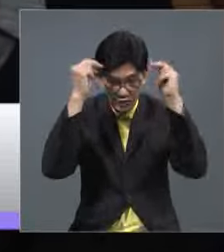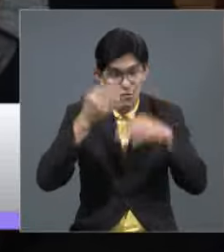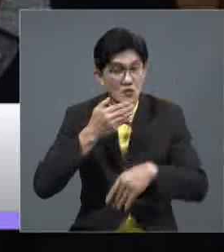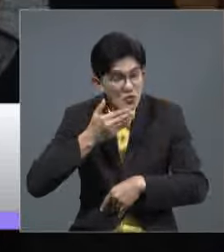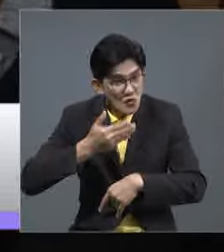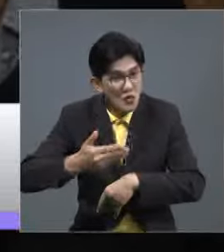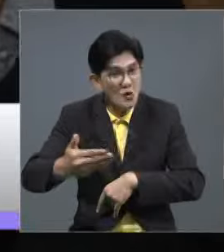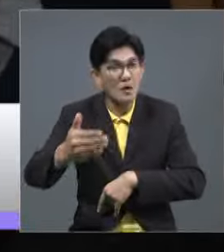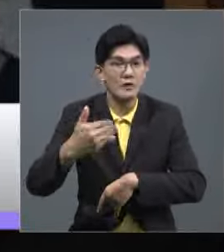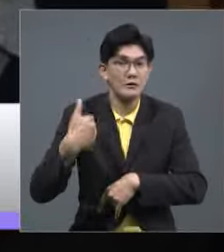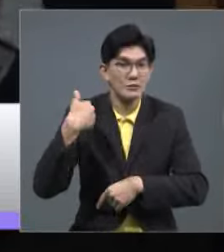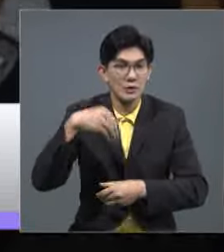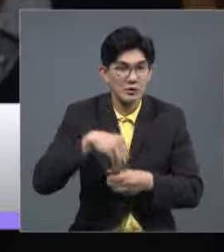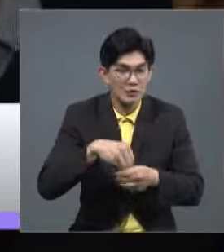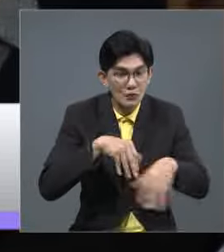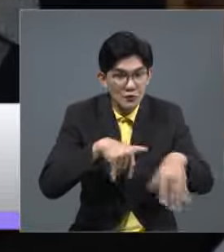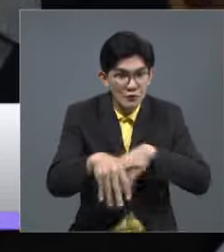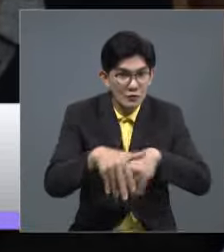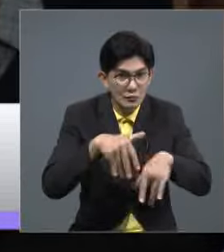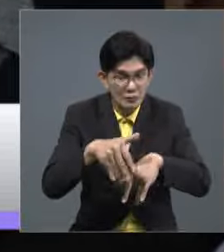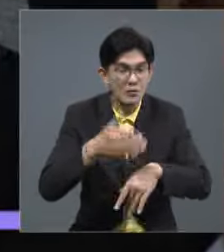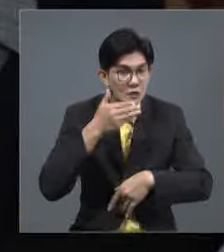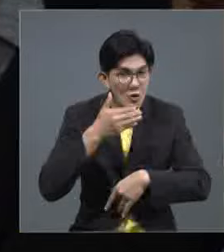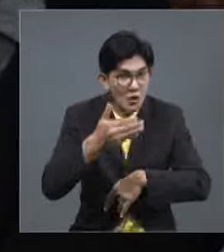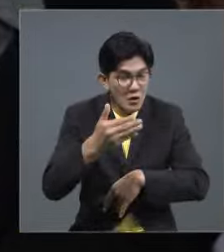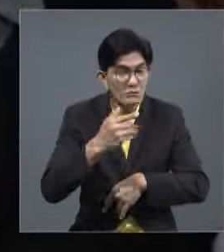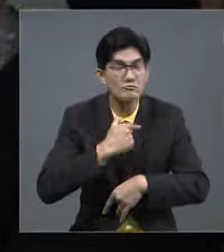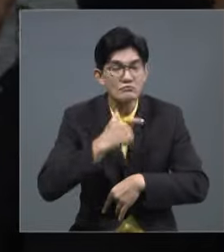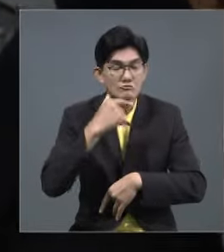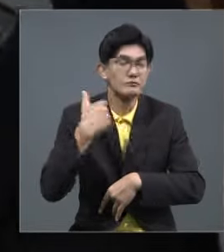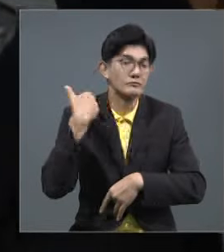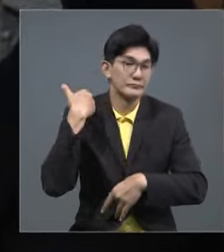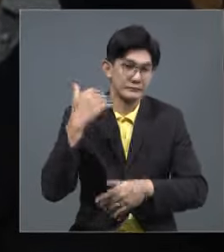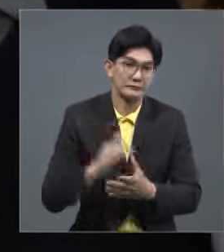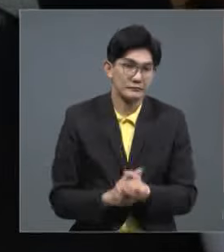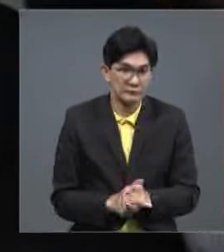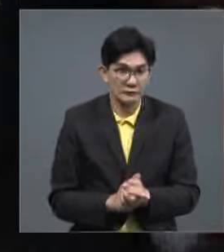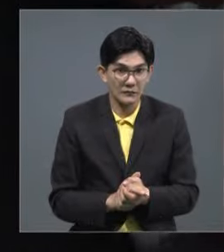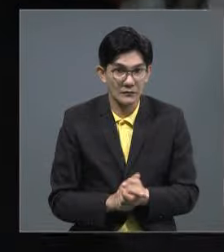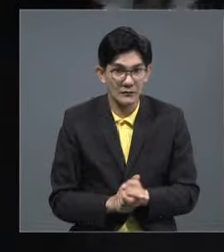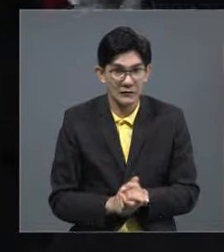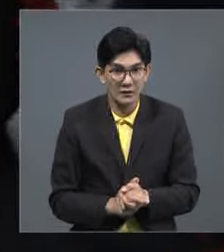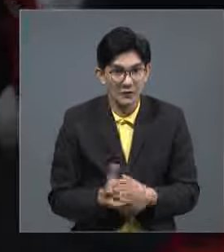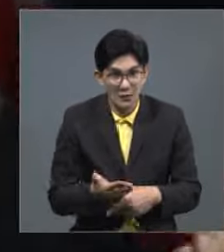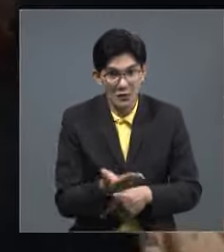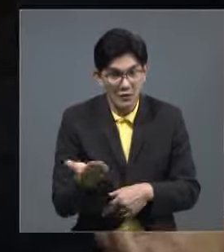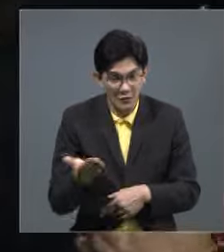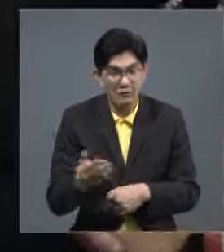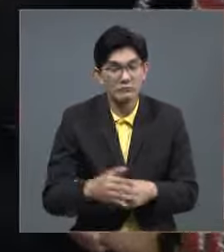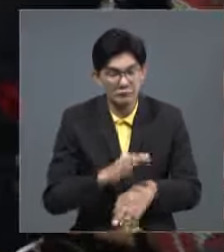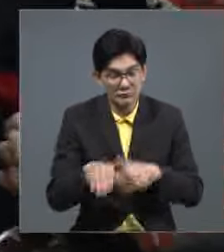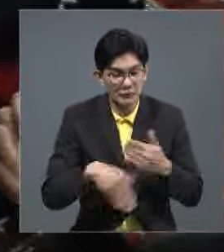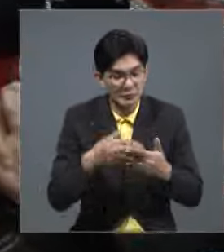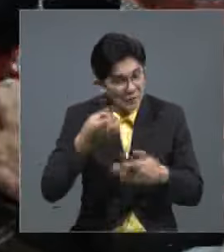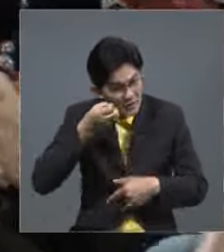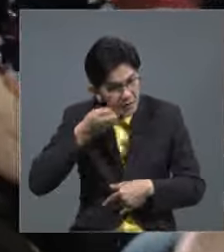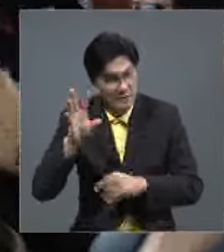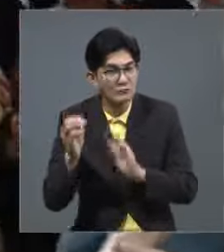นานๆอยู่กับพี่น้องขนมผู้เผ่าชาตินิพันธ์ไปนานๆแล้วก็ขอให้ท่านเดินทางกลับไป